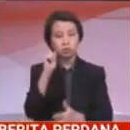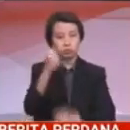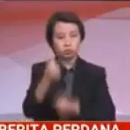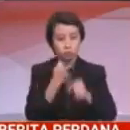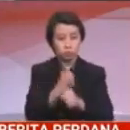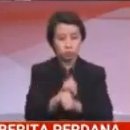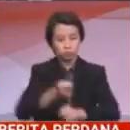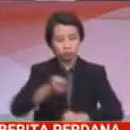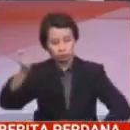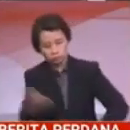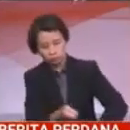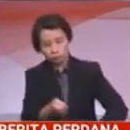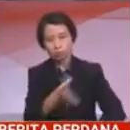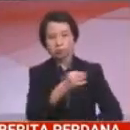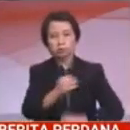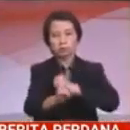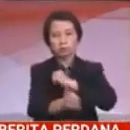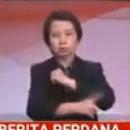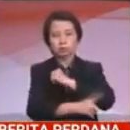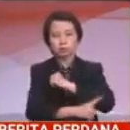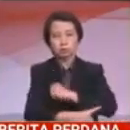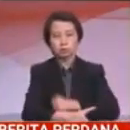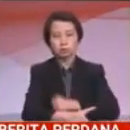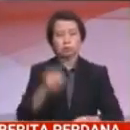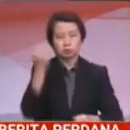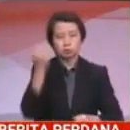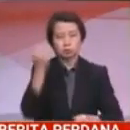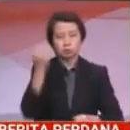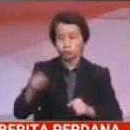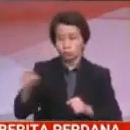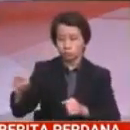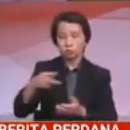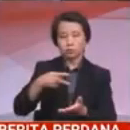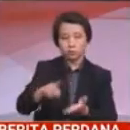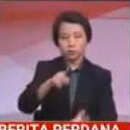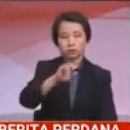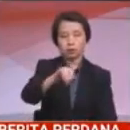tahun, sebatan dan denda. Mahkamah membenarkan tertuduh diikat jamin